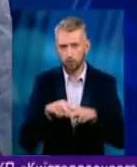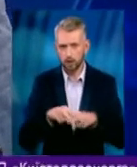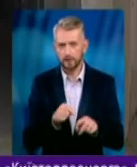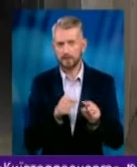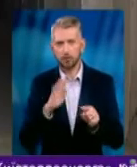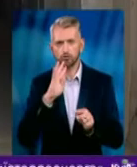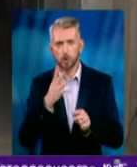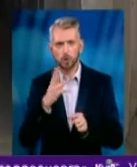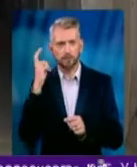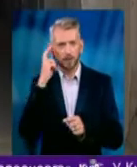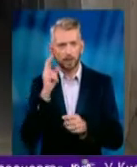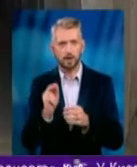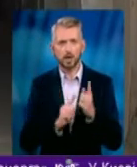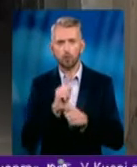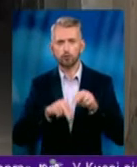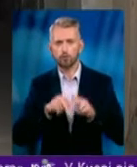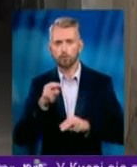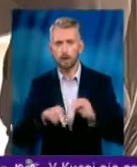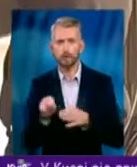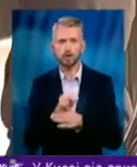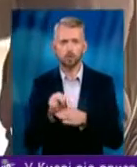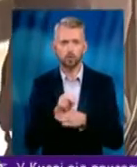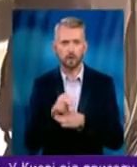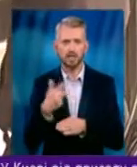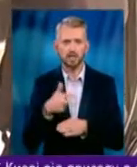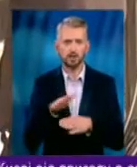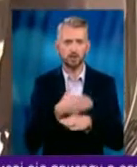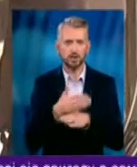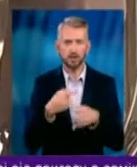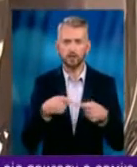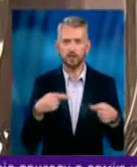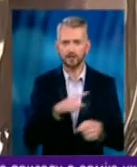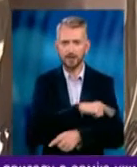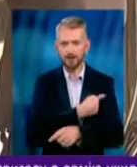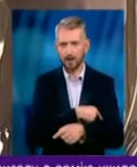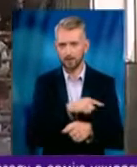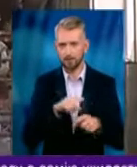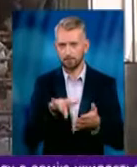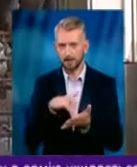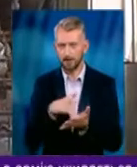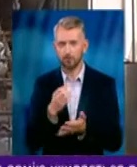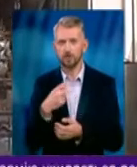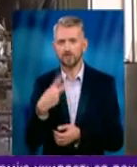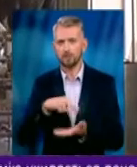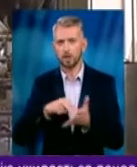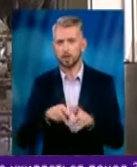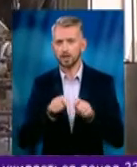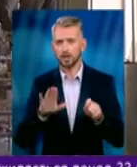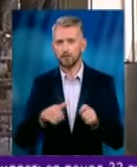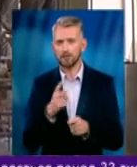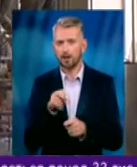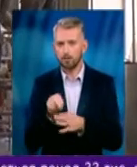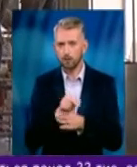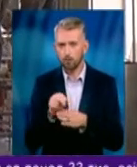За 4 роки у Києві реконструювали та відремонтували 30 відділень у різних лікарнях міста. Ще 20 планують відкрити після